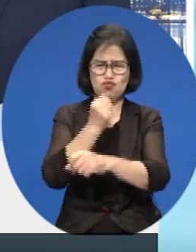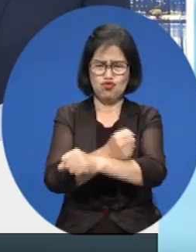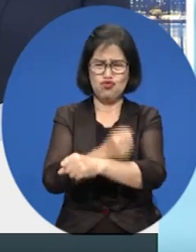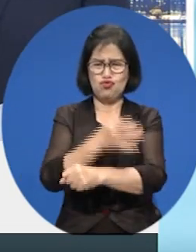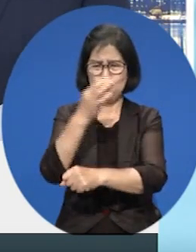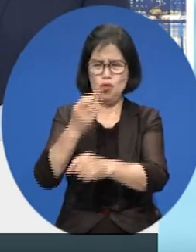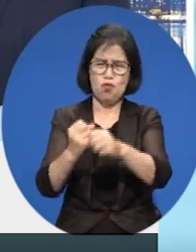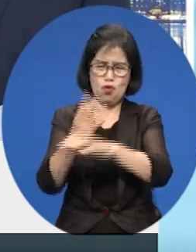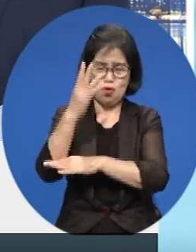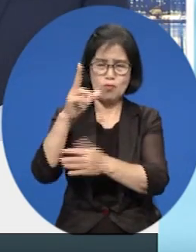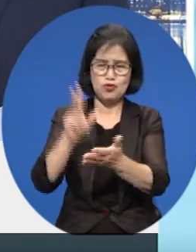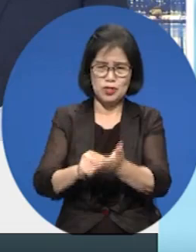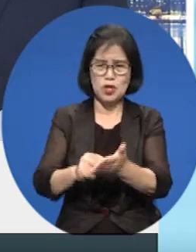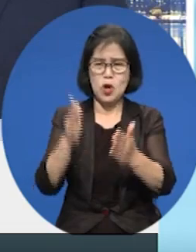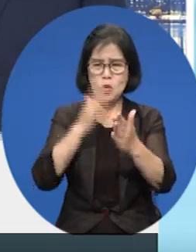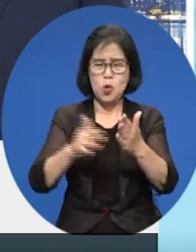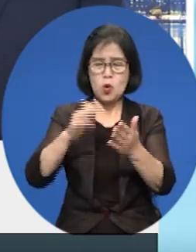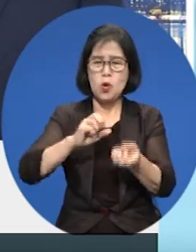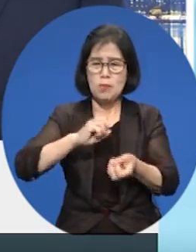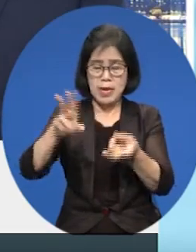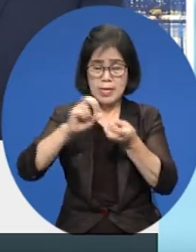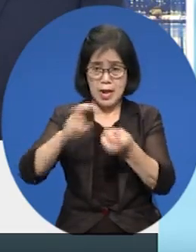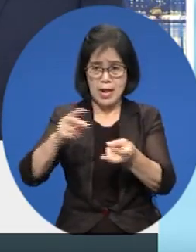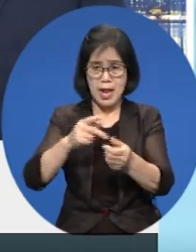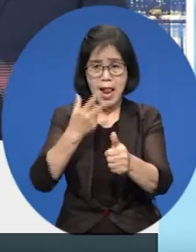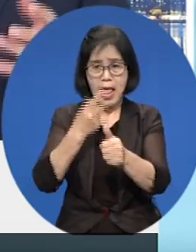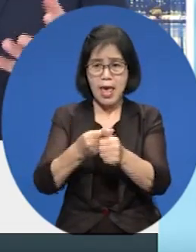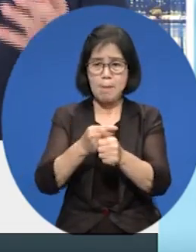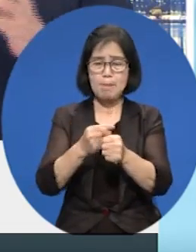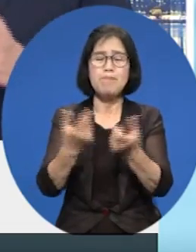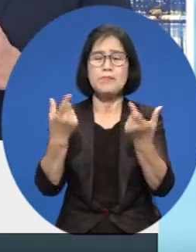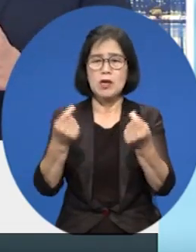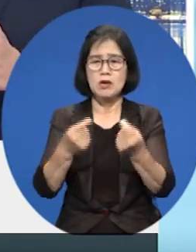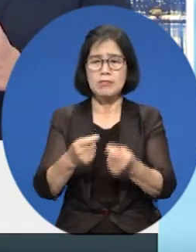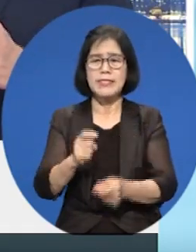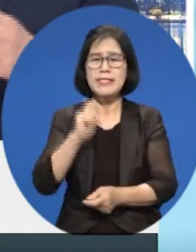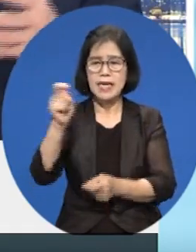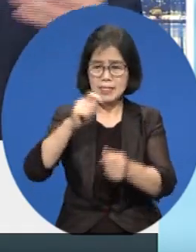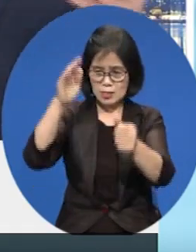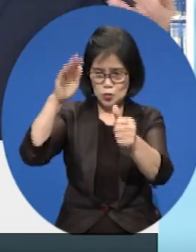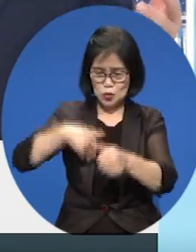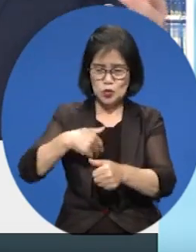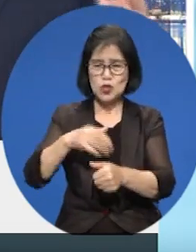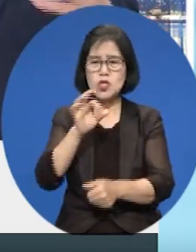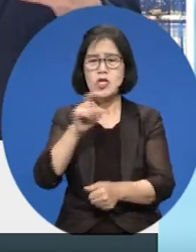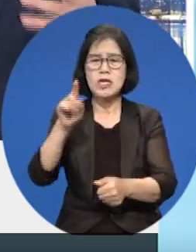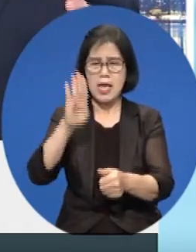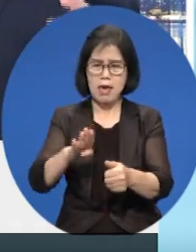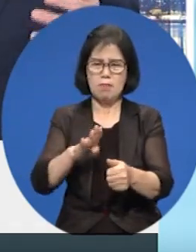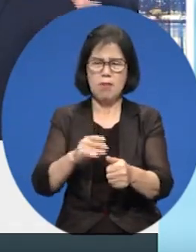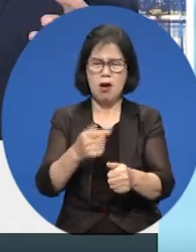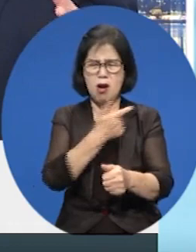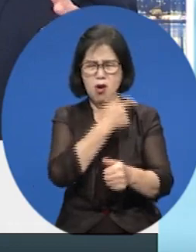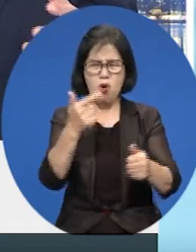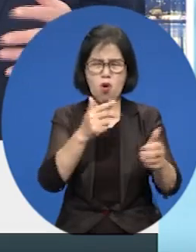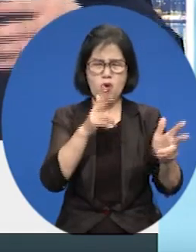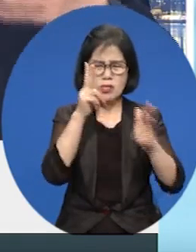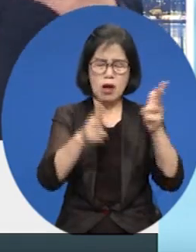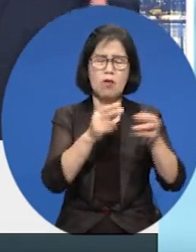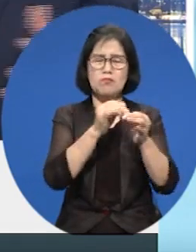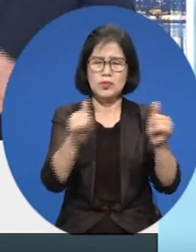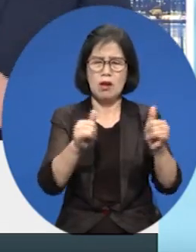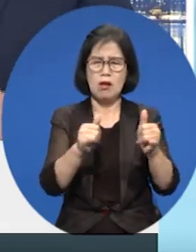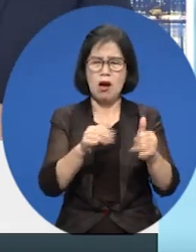문제가 됐을 때 00 배달의 앱을 개발한 것처럼 이렇게 택시 호 춤이 거대 사업자의 플랫폼 사업자가